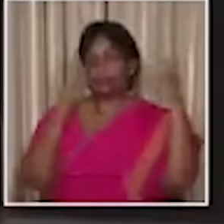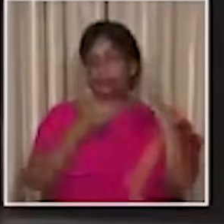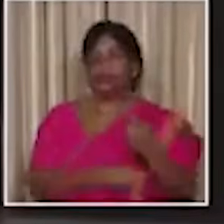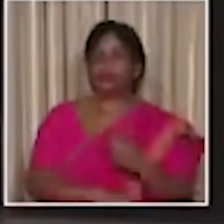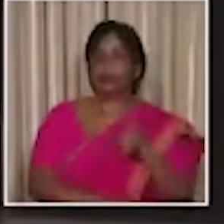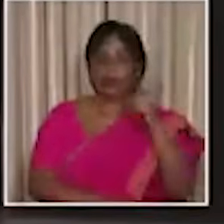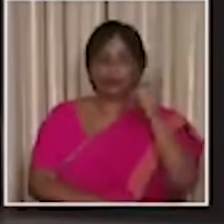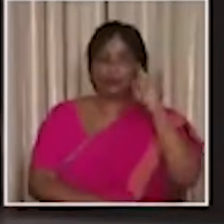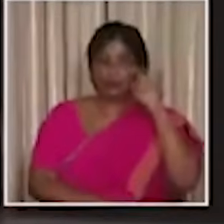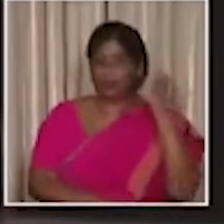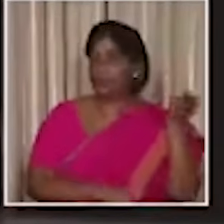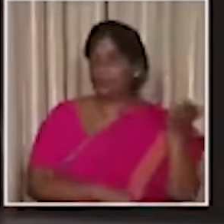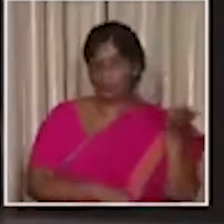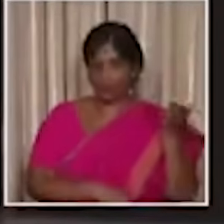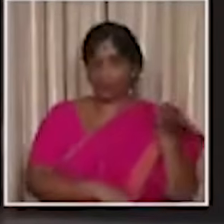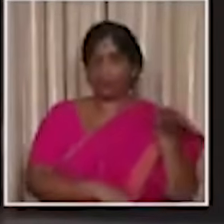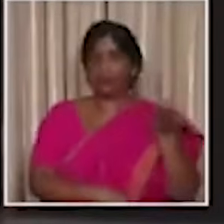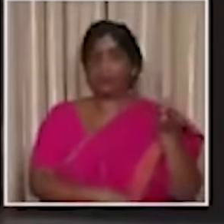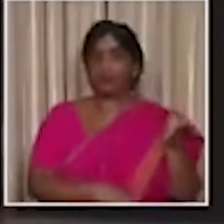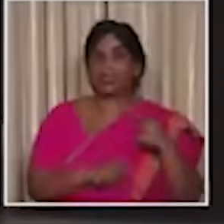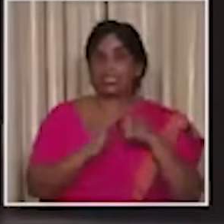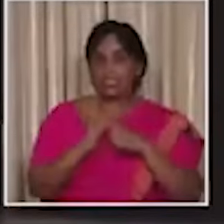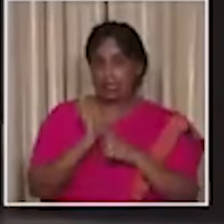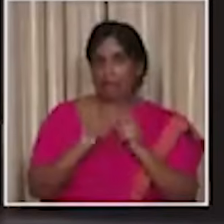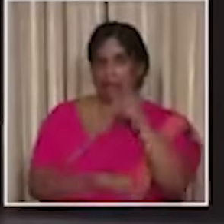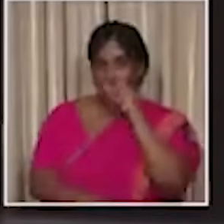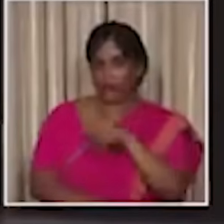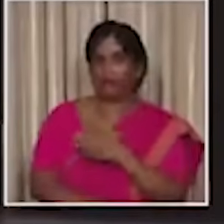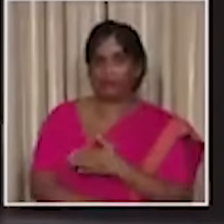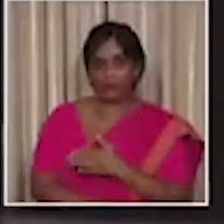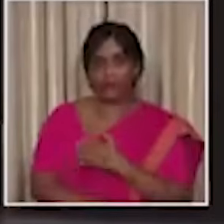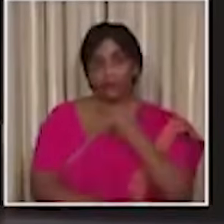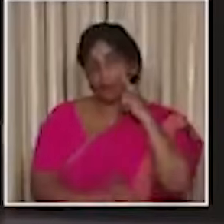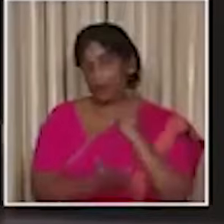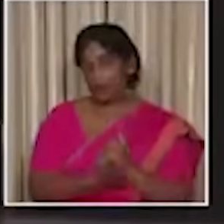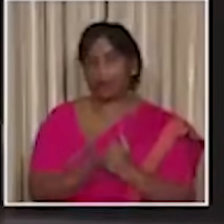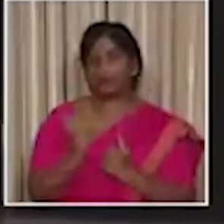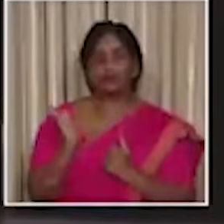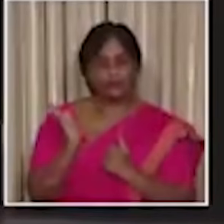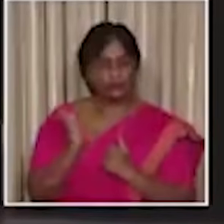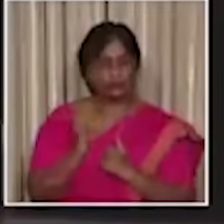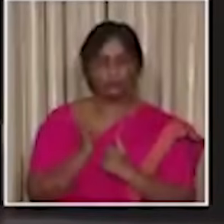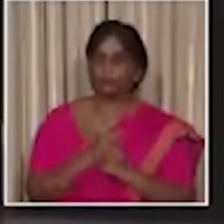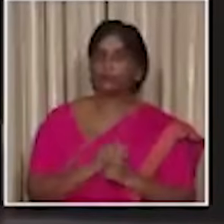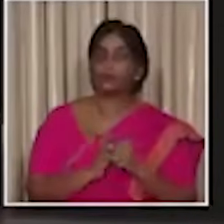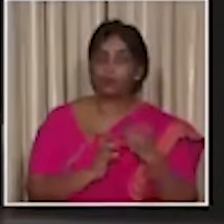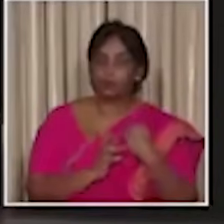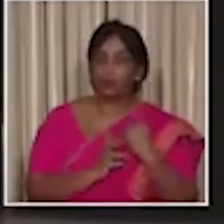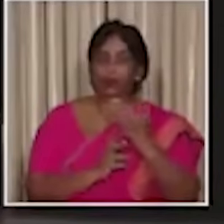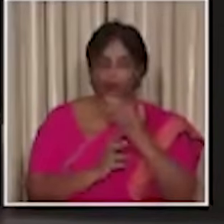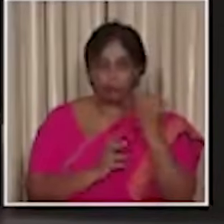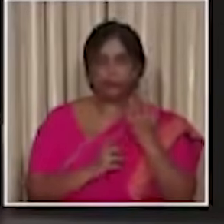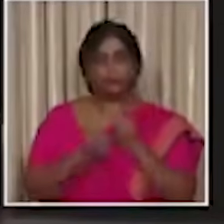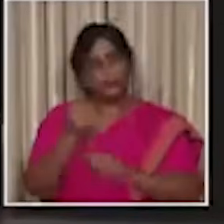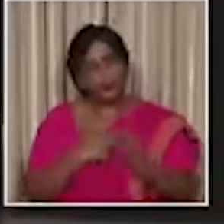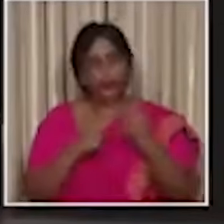ඔබතුමා දන්නේ එතන ඉන්න එක්කෙනායි පෙරටු ගාමියෙක් කෙනෙක්. හරි අමාරුයි. ඒ නිසා මට පුළුවන් මේක වික්කත්